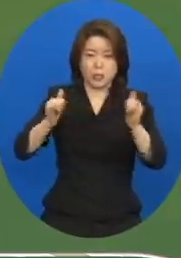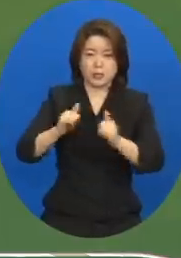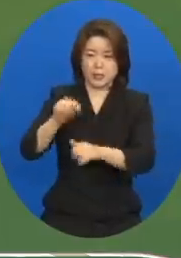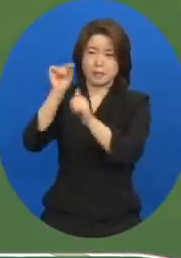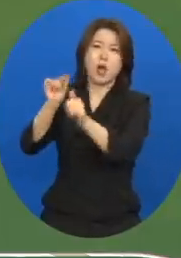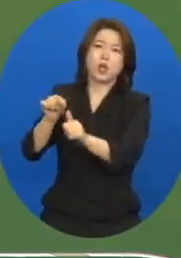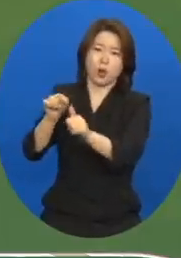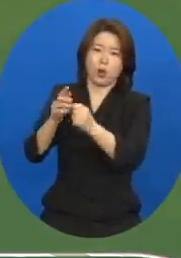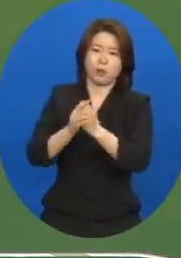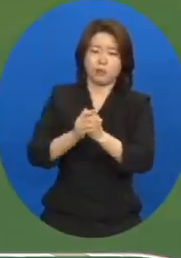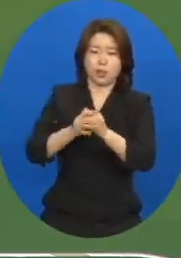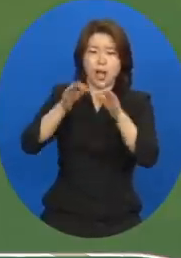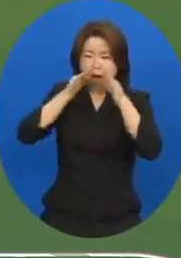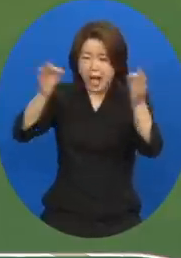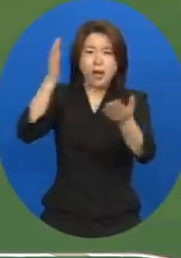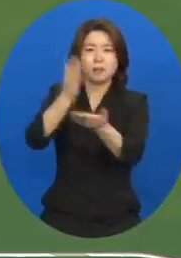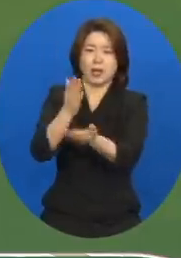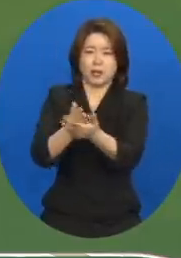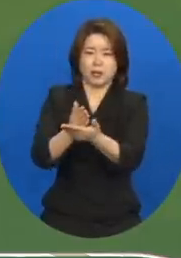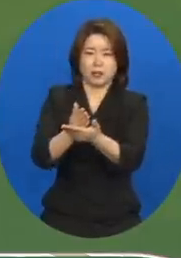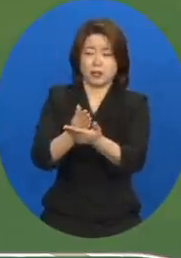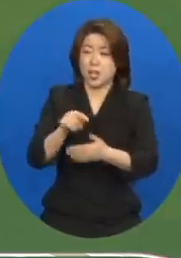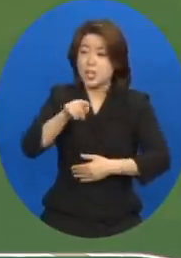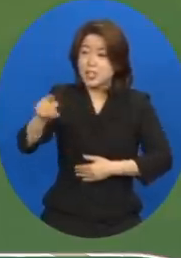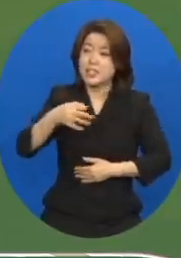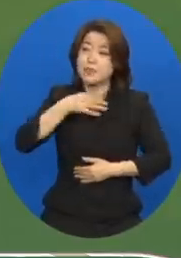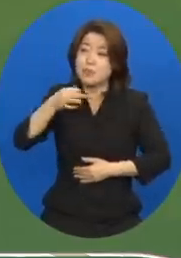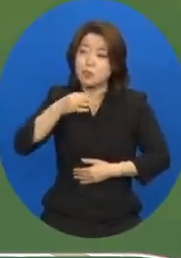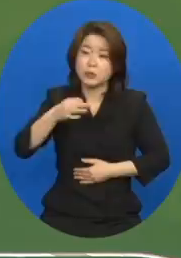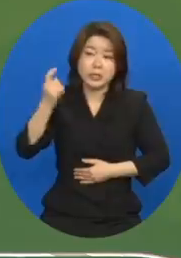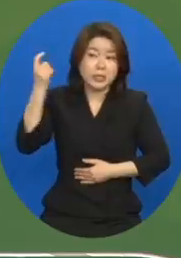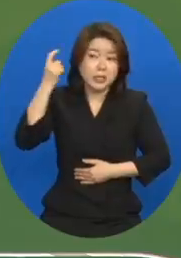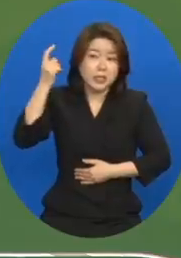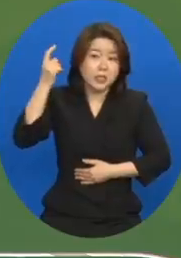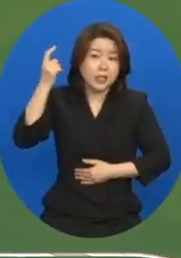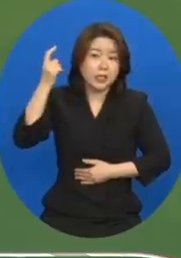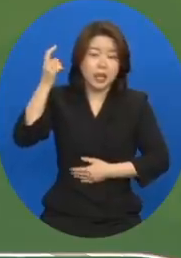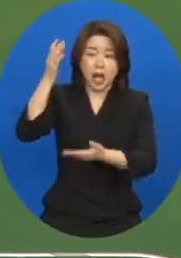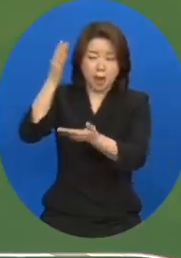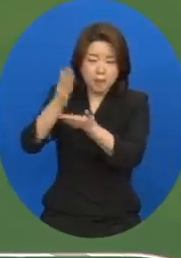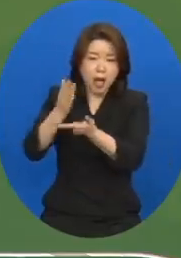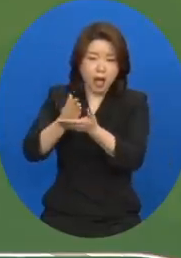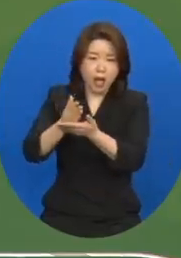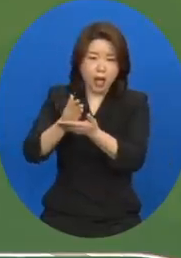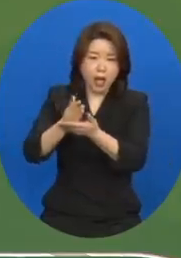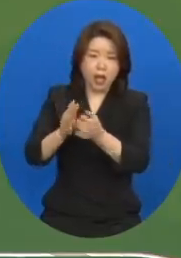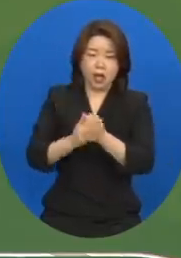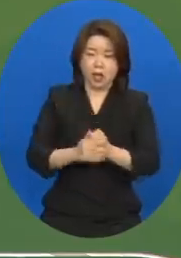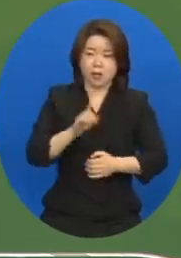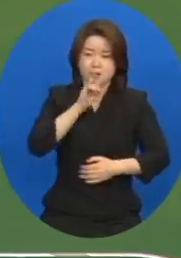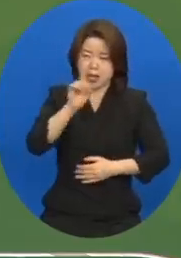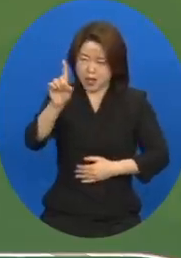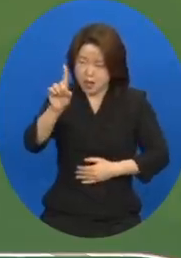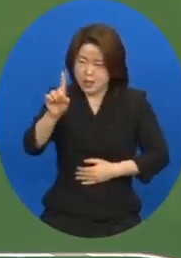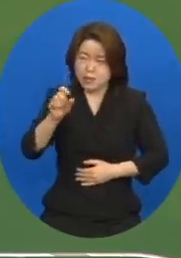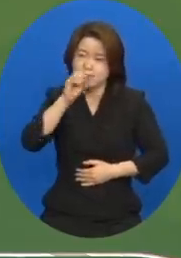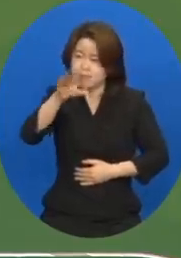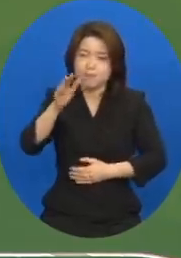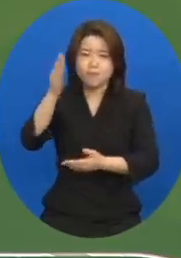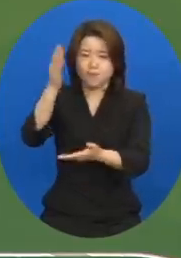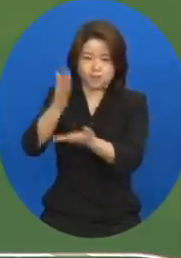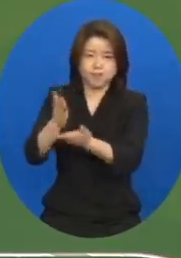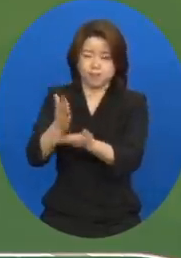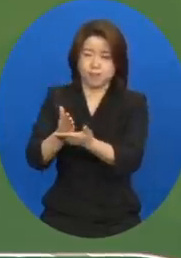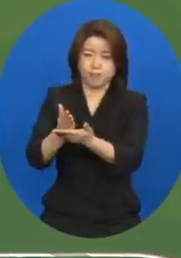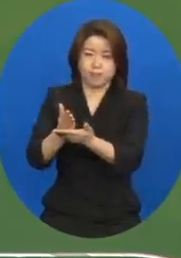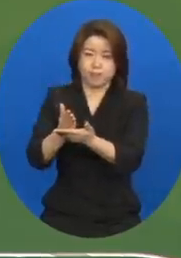명령하였다. 함성을 지르지 말아라. 너희 목소리가 들리지 않게 하여라. 한마디도 입 밖에